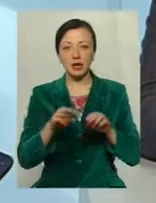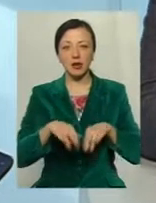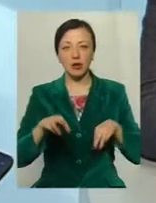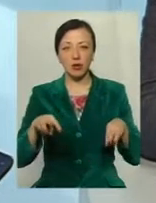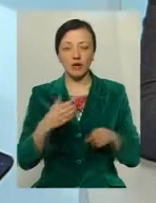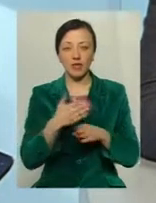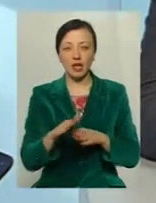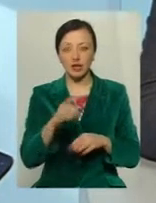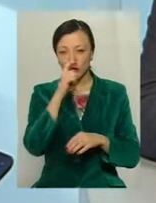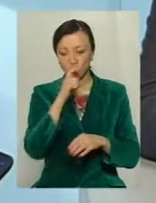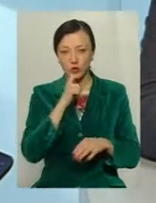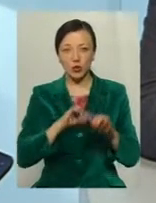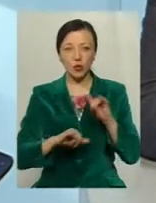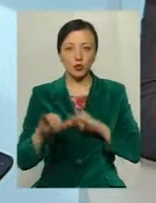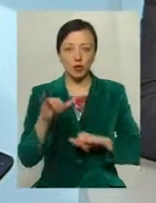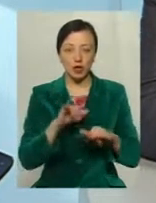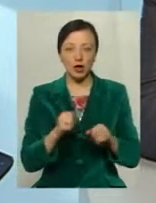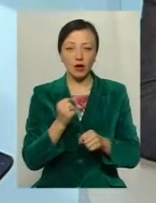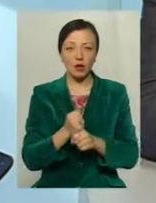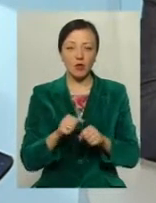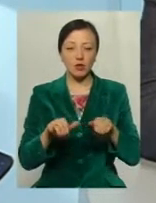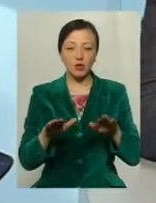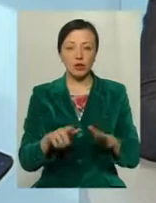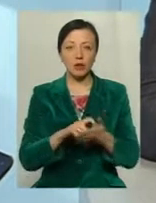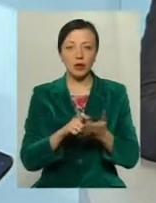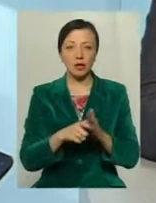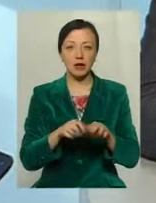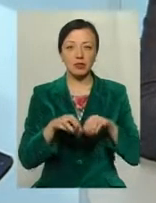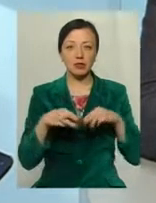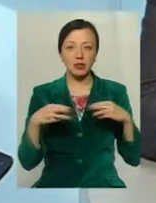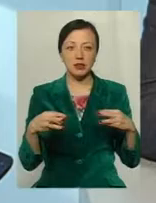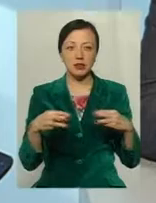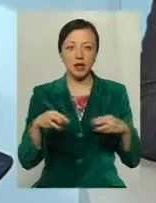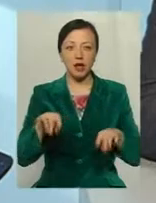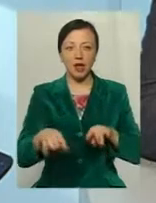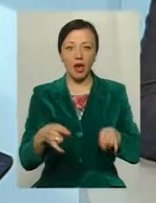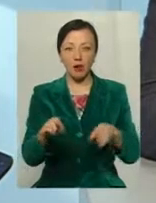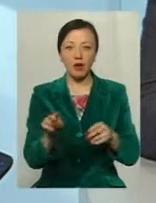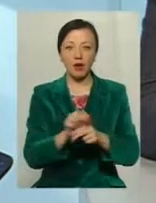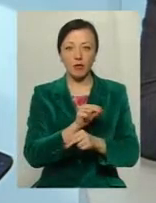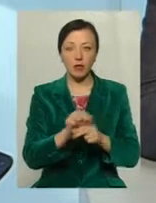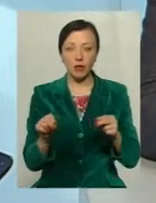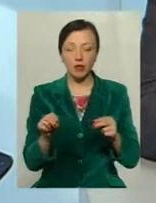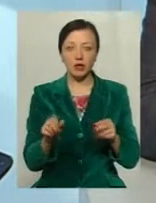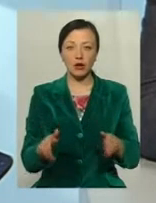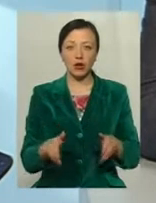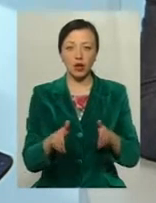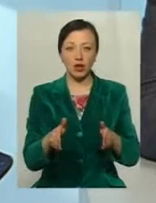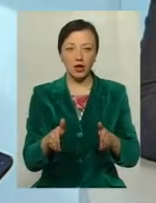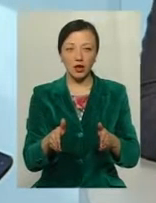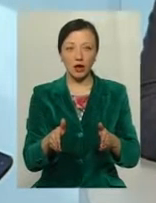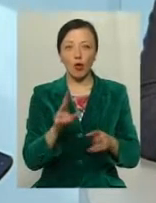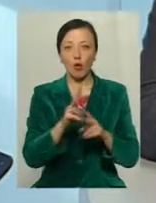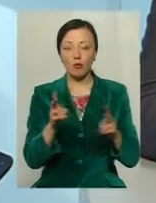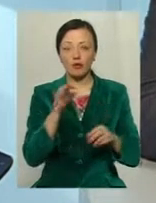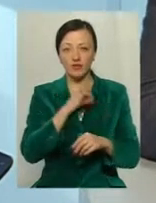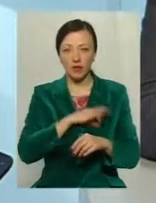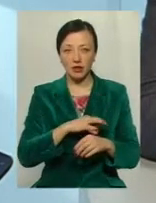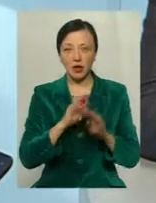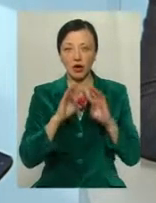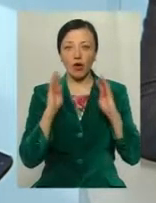звернення, які є до депутатів, вони кошти йдуть, є відповідна комісія і так далі. Але я ще раз говорю, ефективність коштів, коли я вам говорю, що в той же